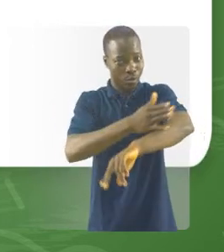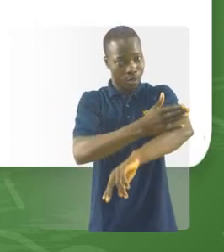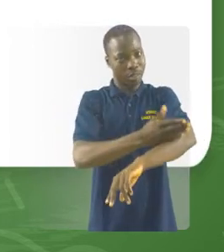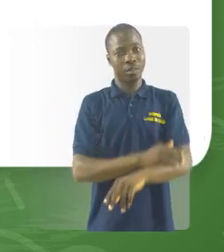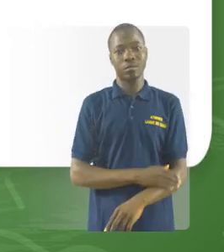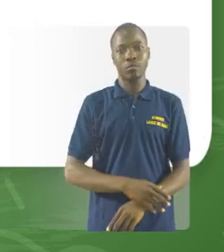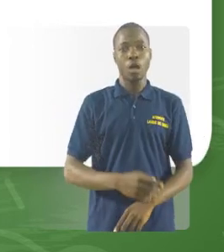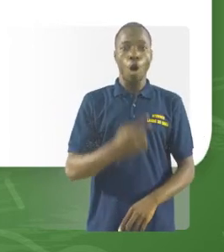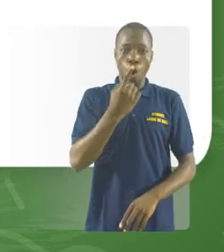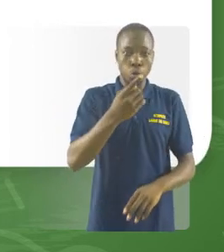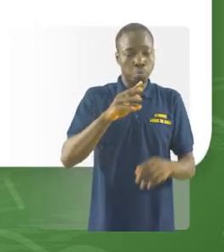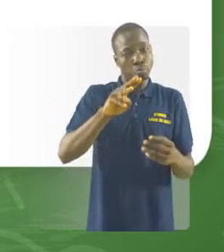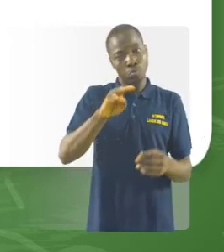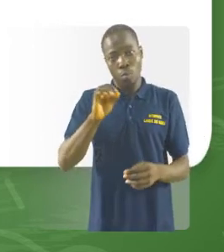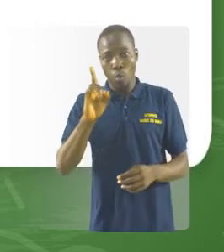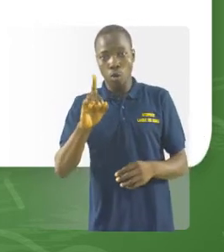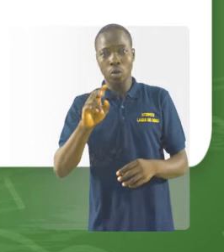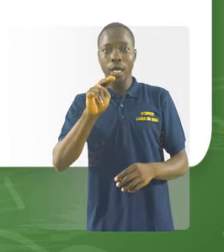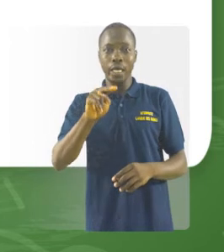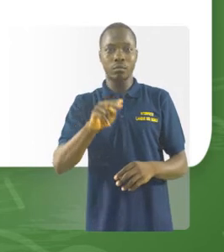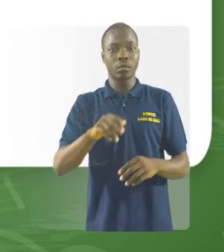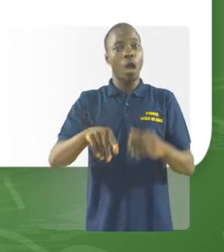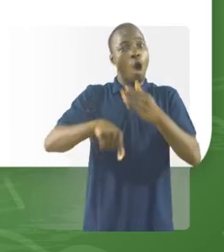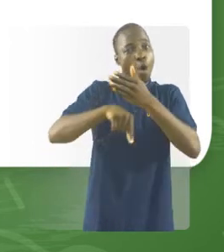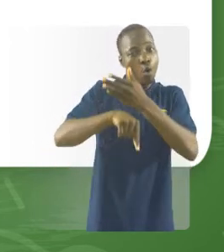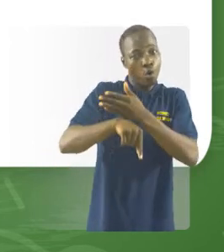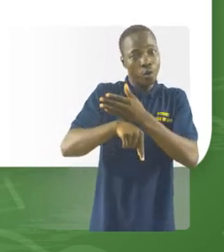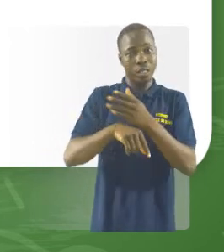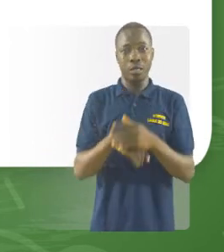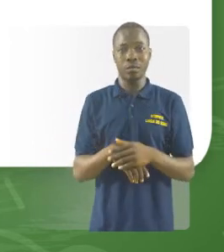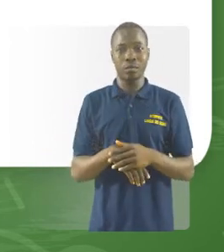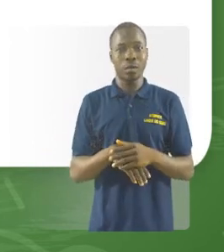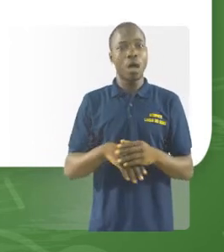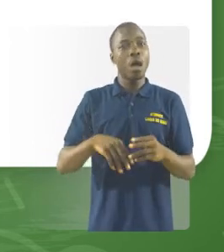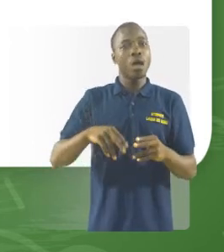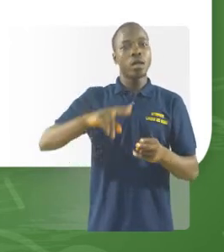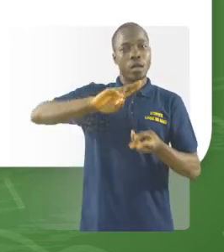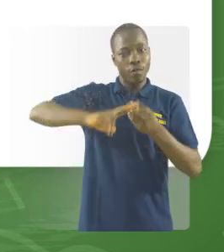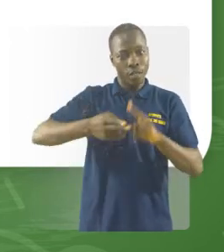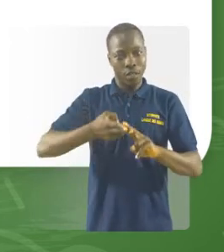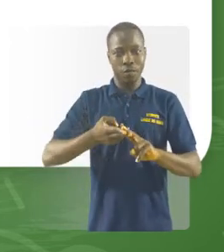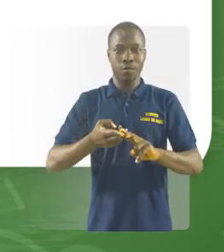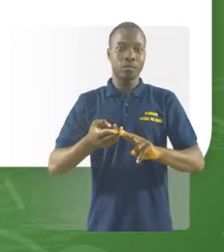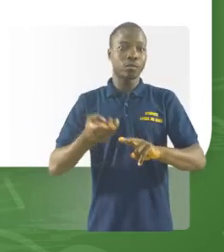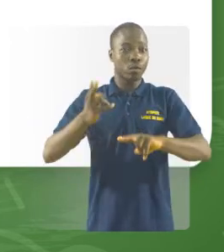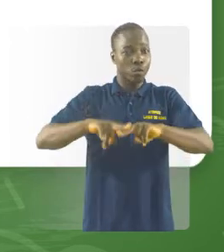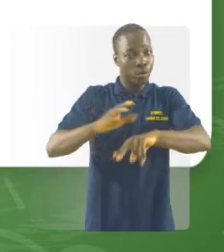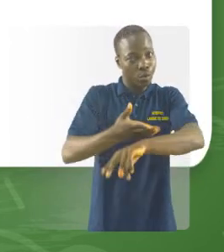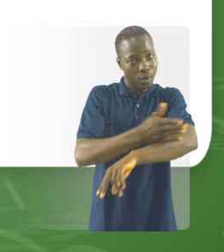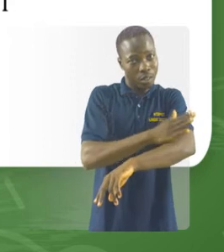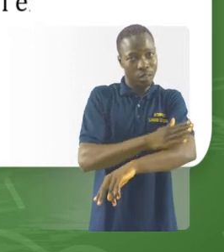modalité N le quotient de l'effectif cumulé croissant de la modalité